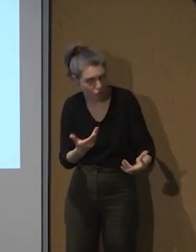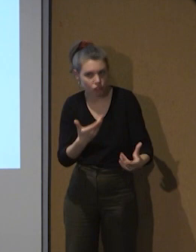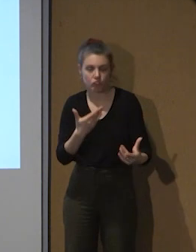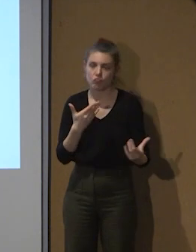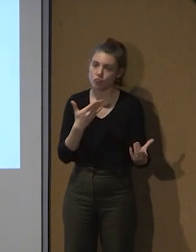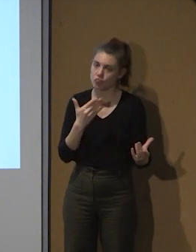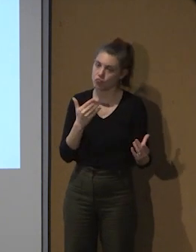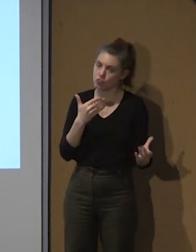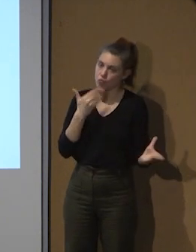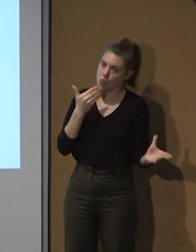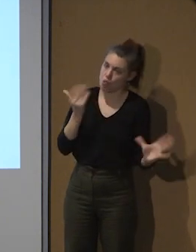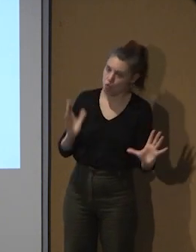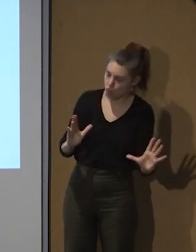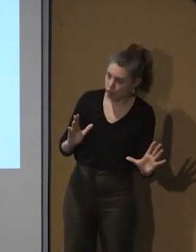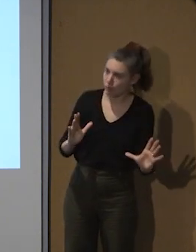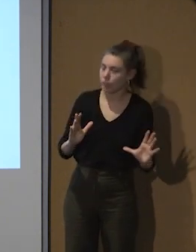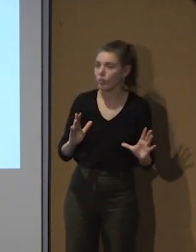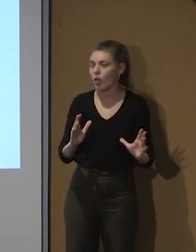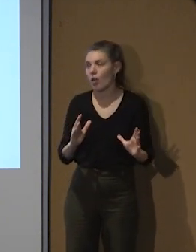rien du tout. On